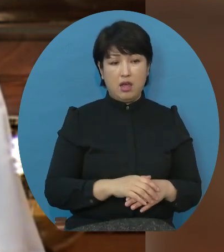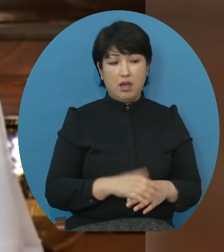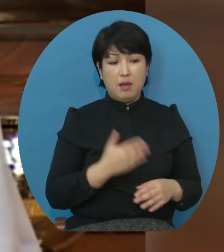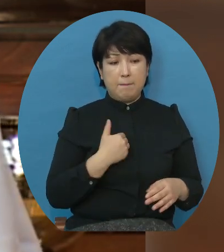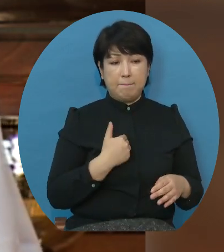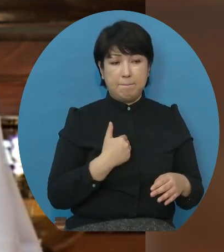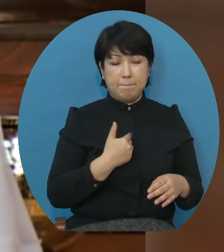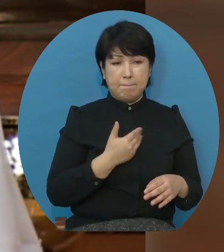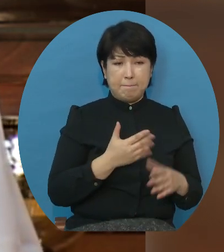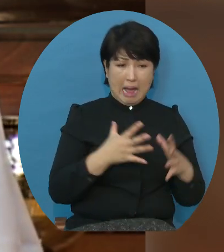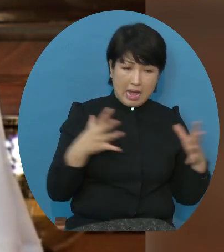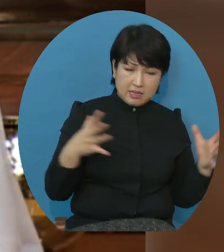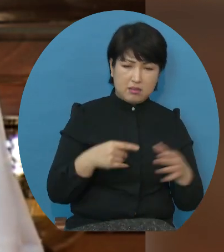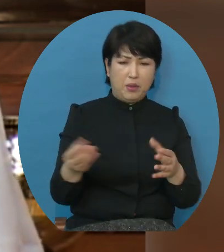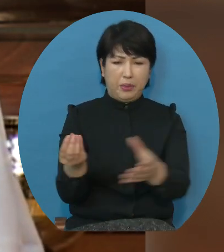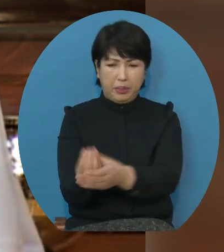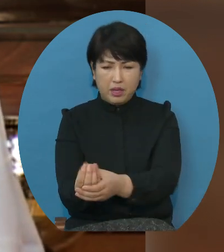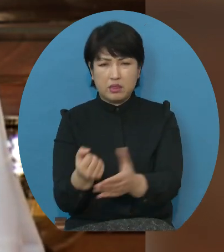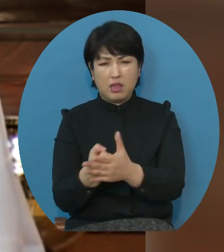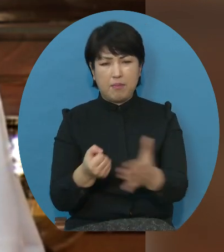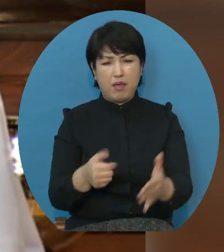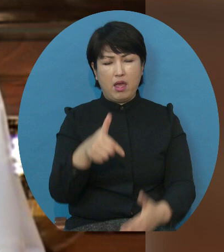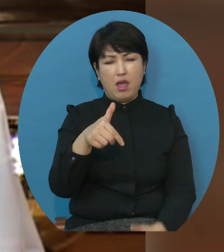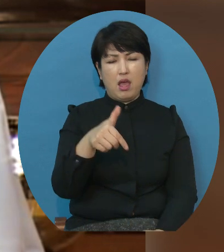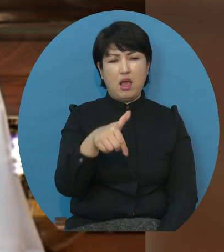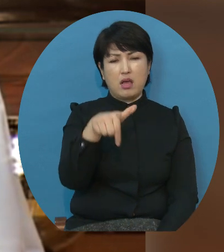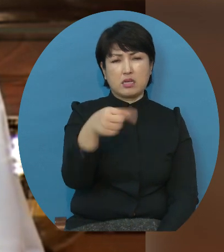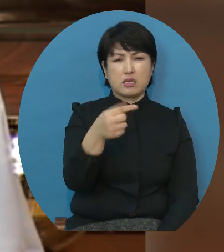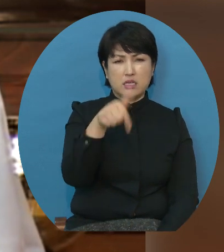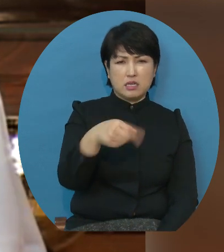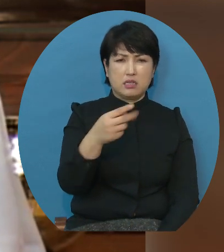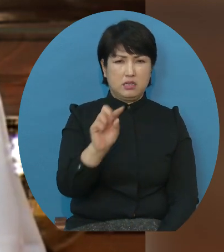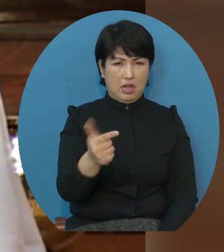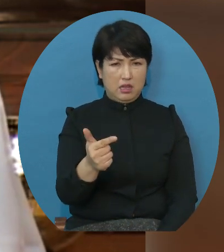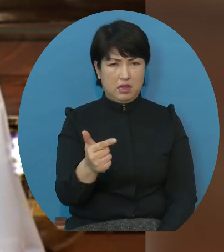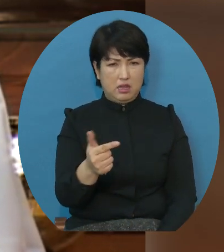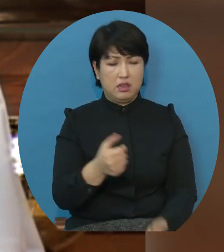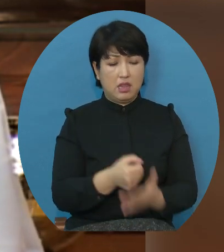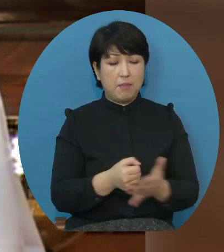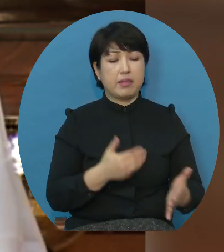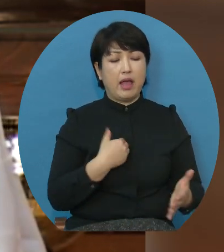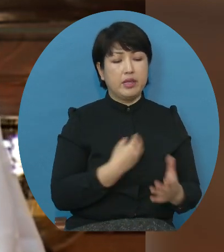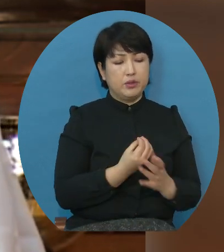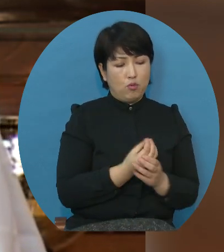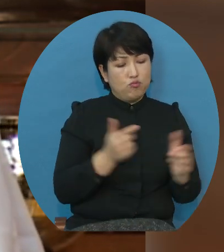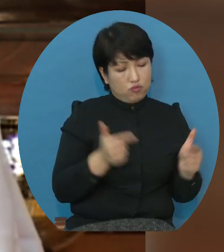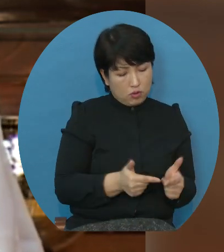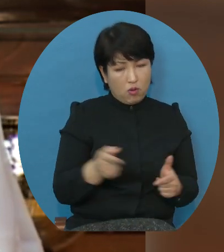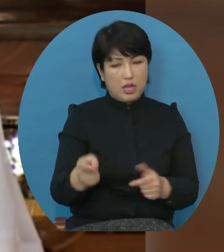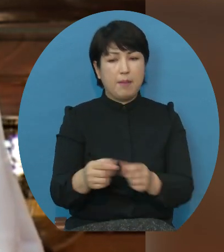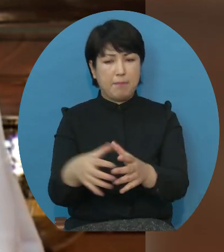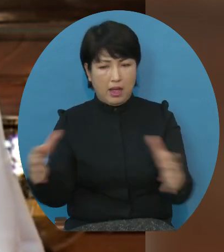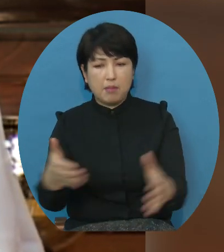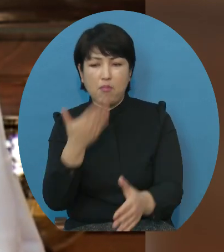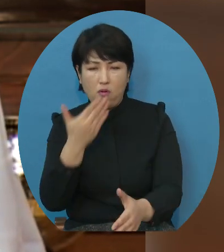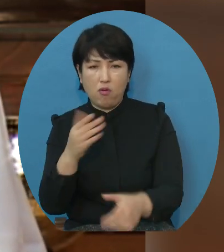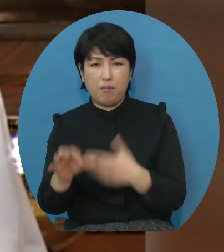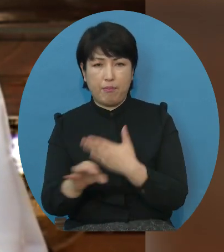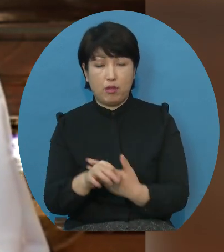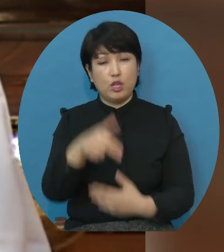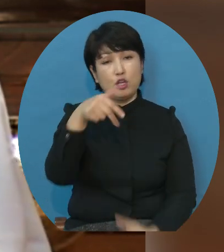극단이 에 나는 적게 먹는 것이 정도고 그들은 많이 먹는 것이 정도다